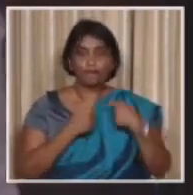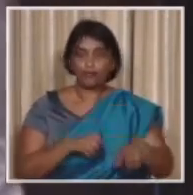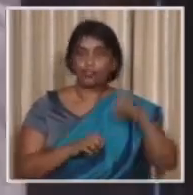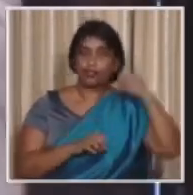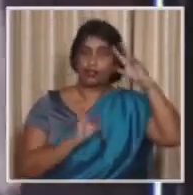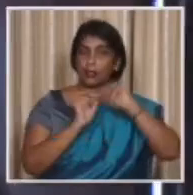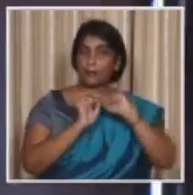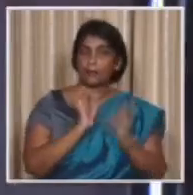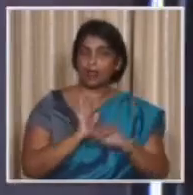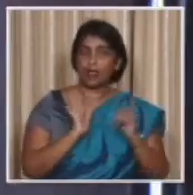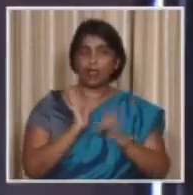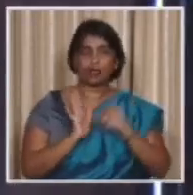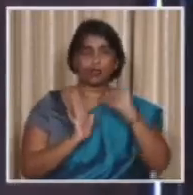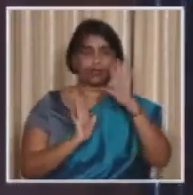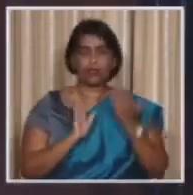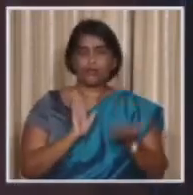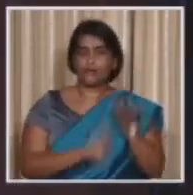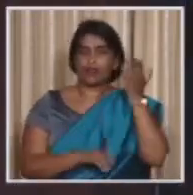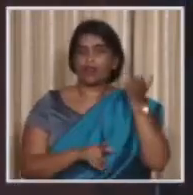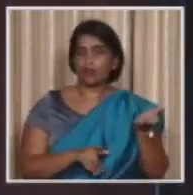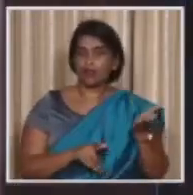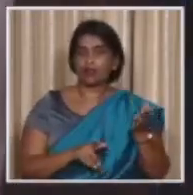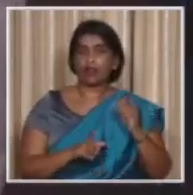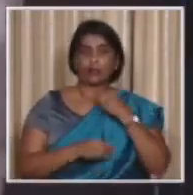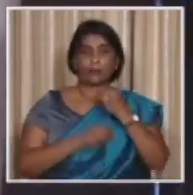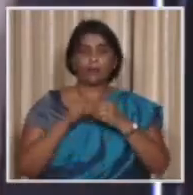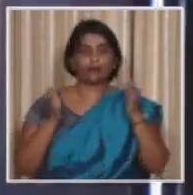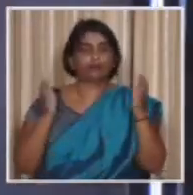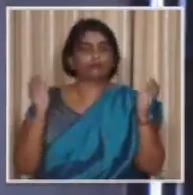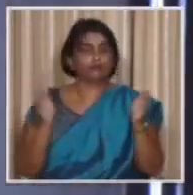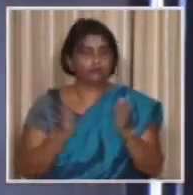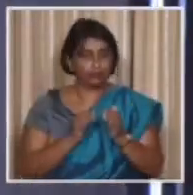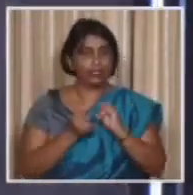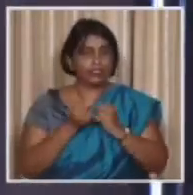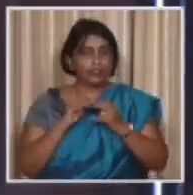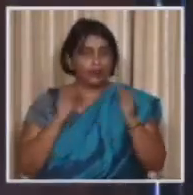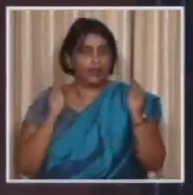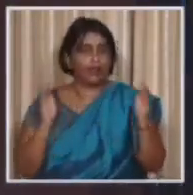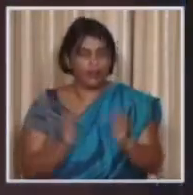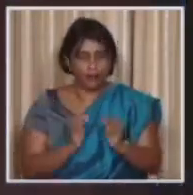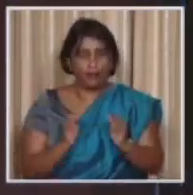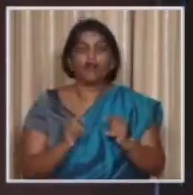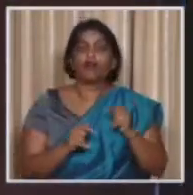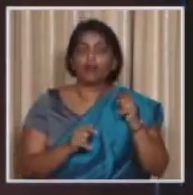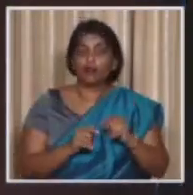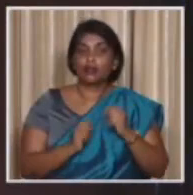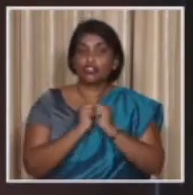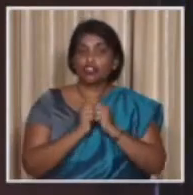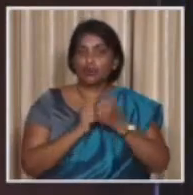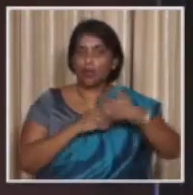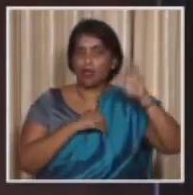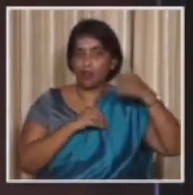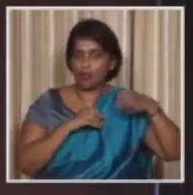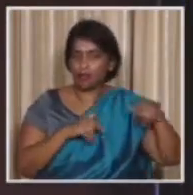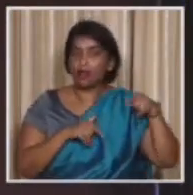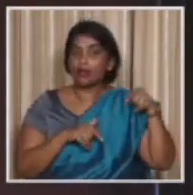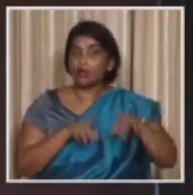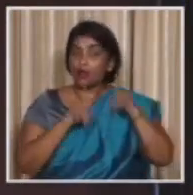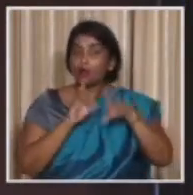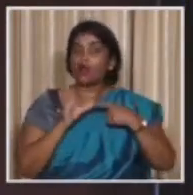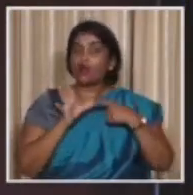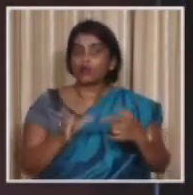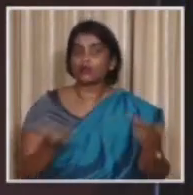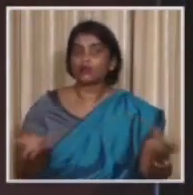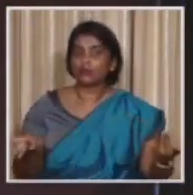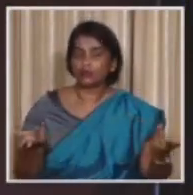බිලට 165ක් වැඩි වුණා මොකද වෙන්නේ? ඒ කම්පැනි හකුළුවන්න ඕන. කම්පැනි හකුළුනට මොකද වෙන්නේ? රස්සාවල් නැති වෙනවා. එතකොට මේ වටේ දෙන උත්තරේ